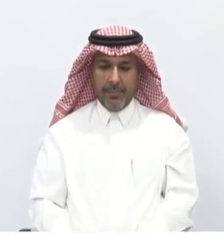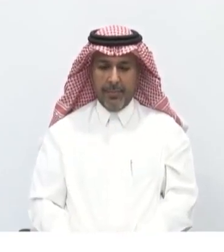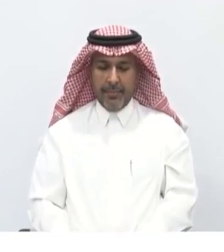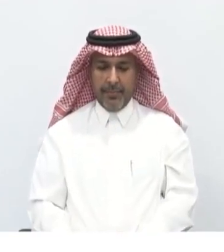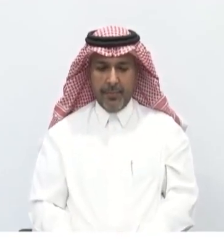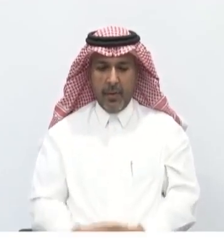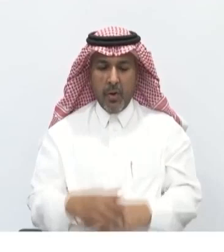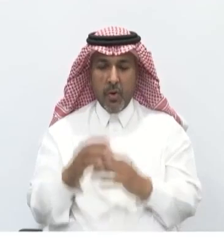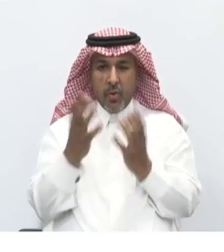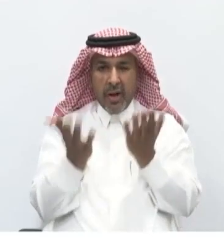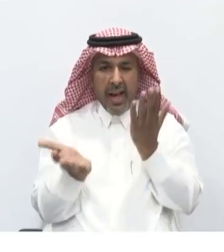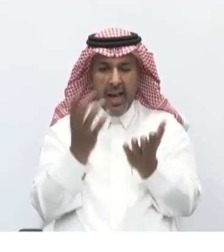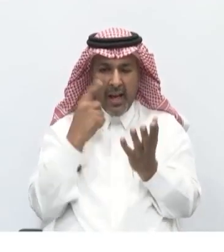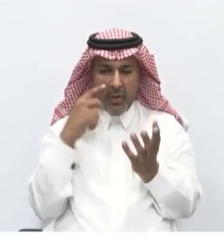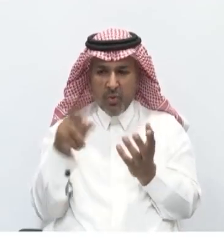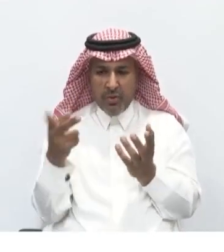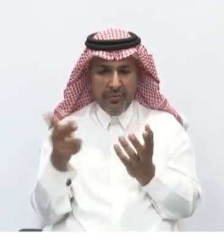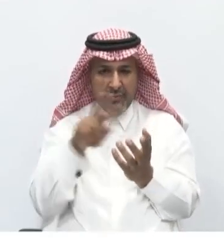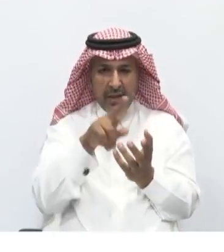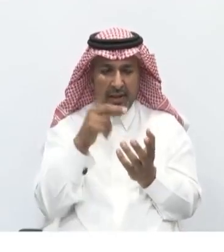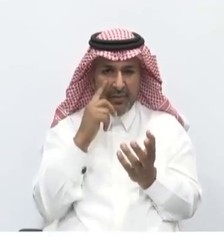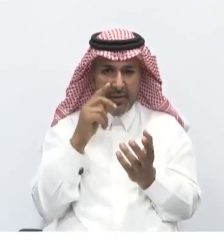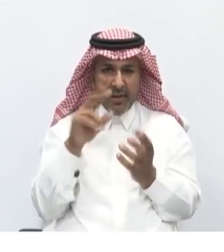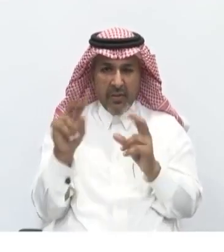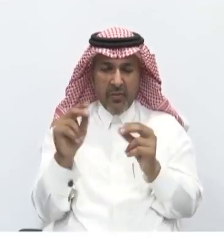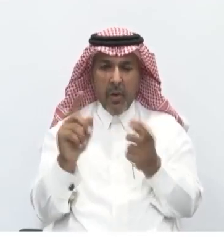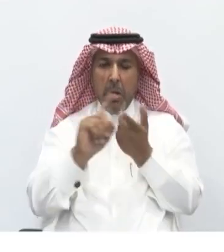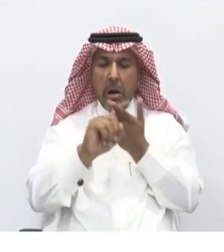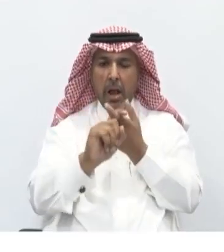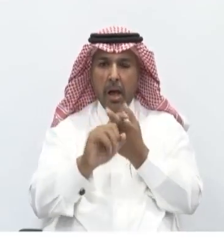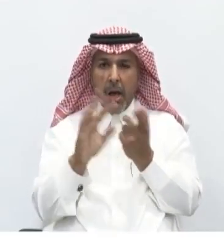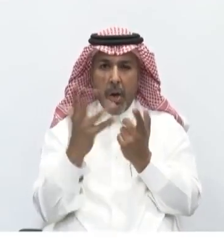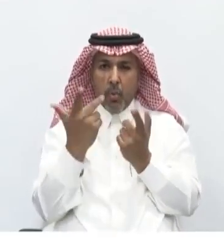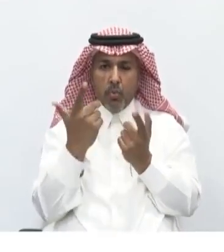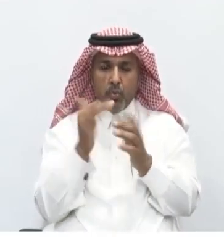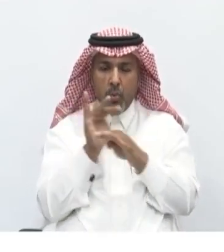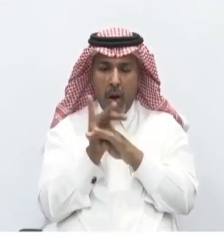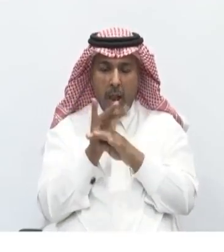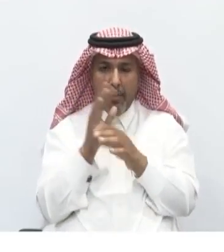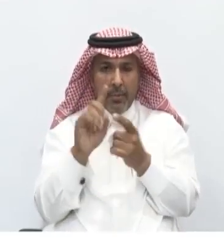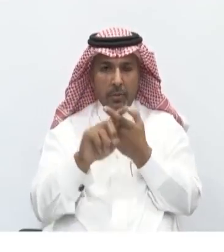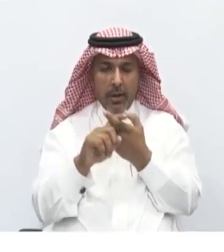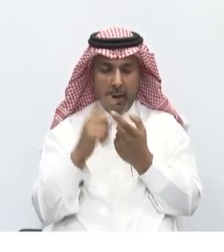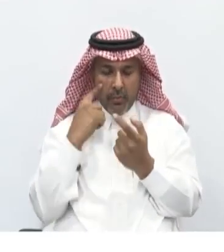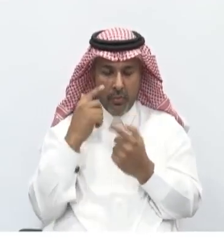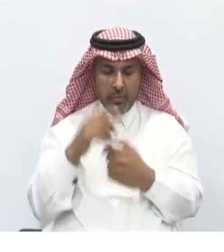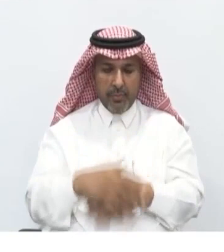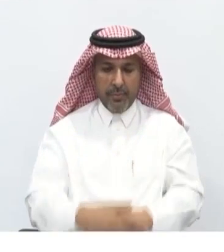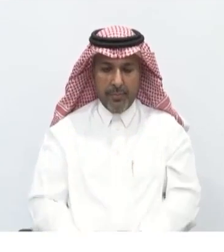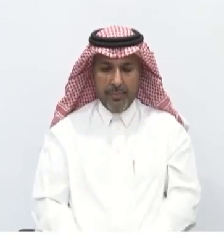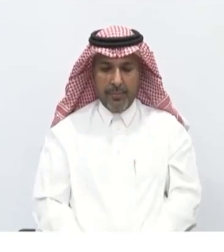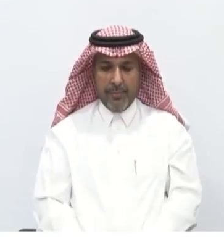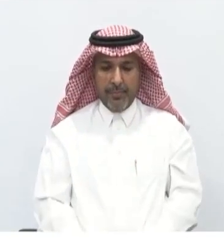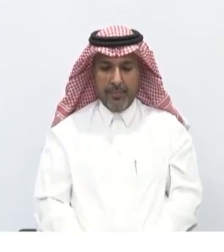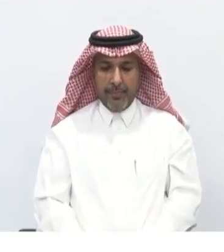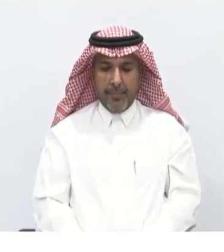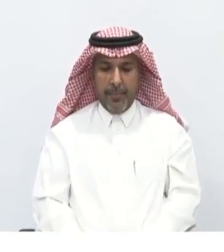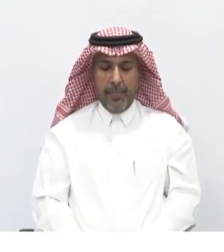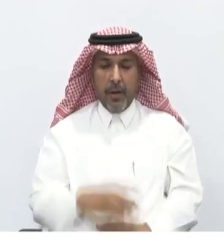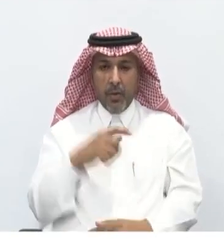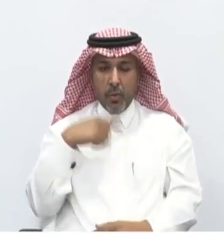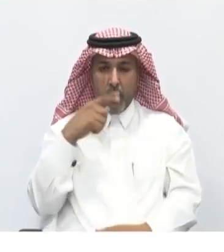الناتجه في التفاعل الكيميائي ووضح العلاقه بين هذه الكتل الجواب تشير